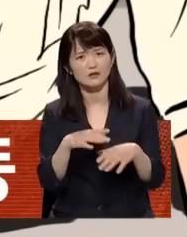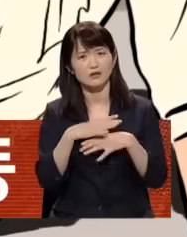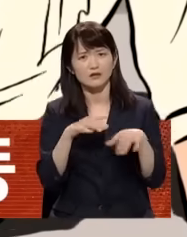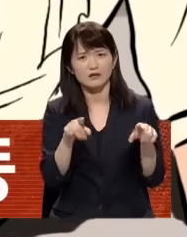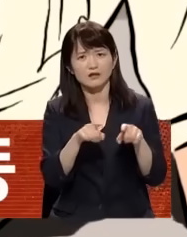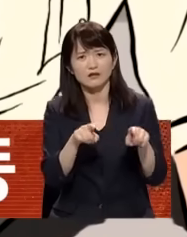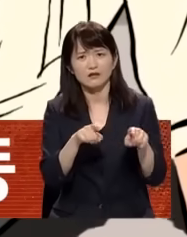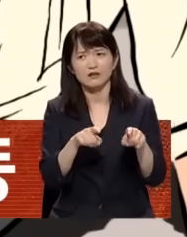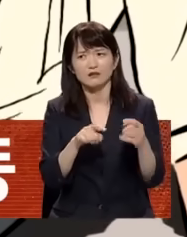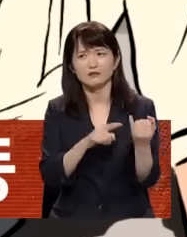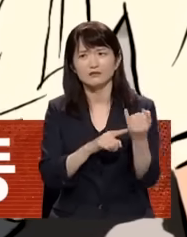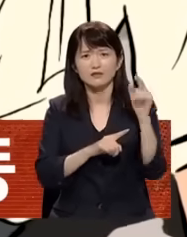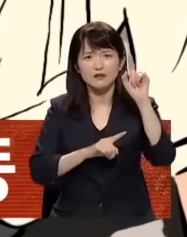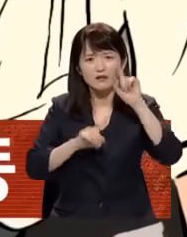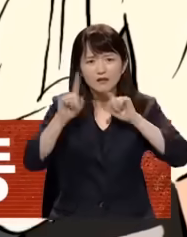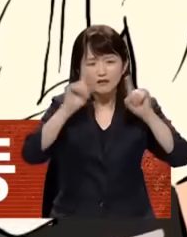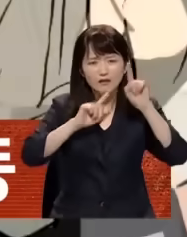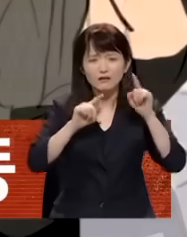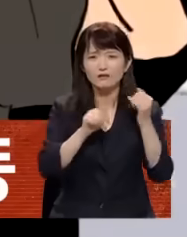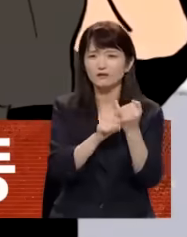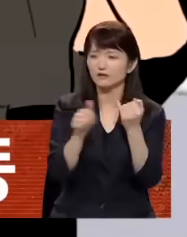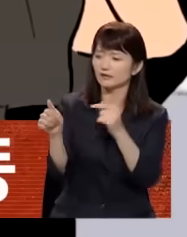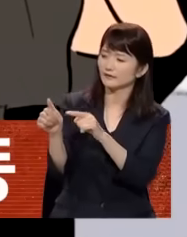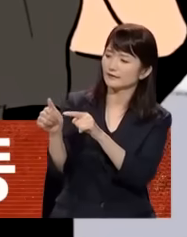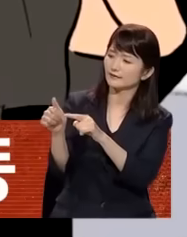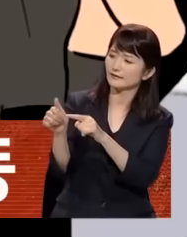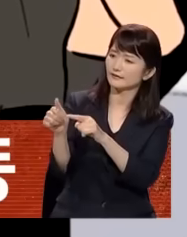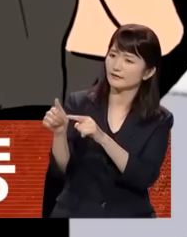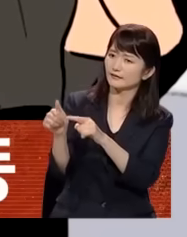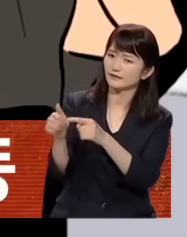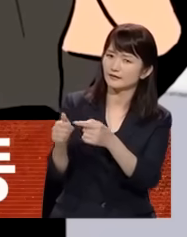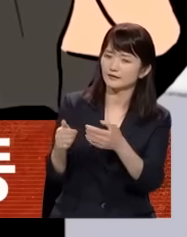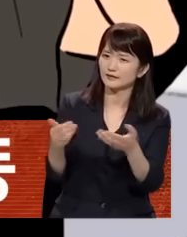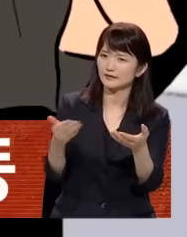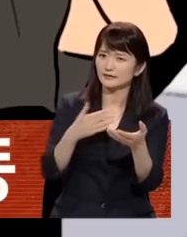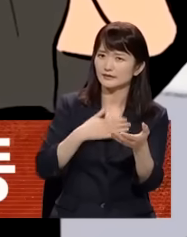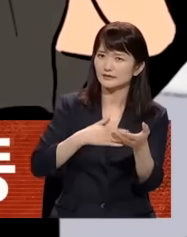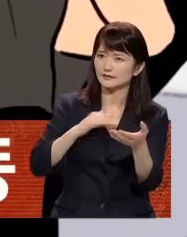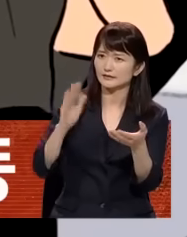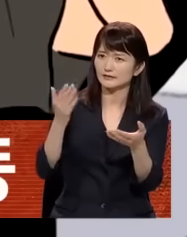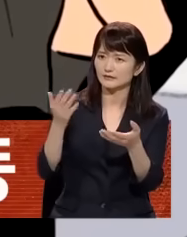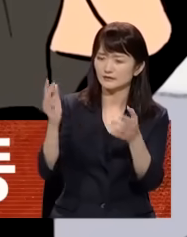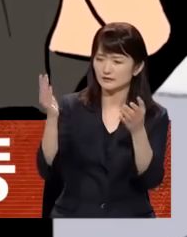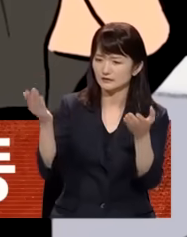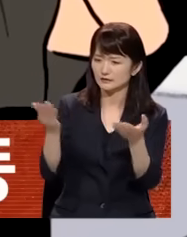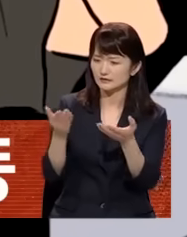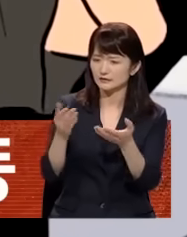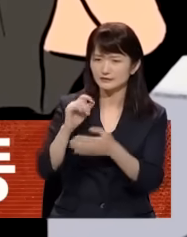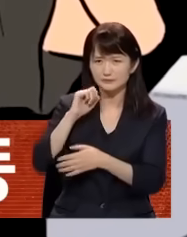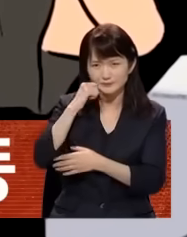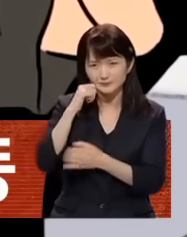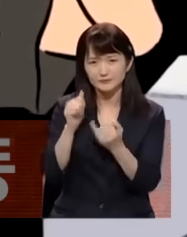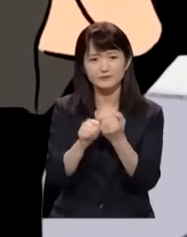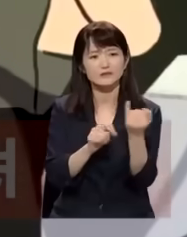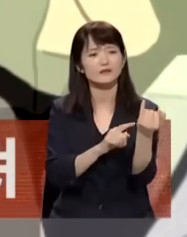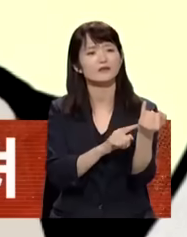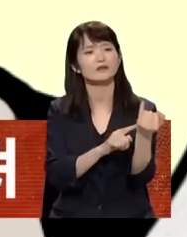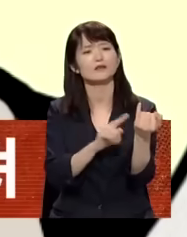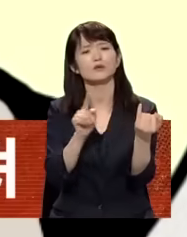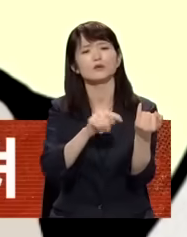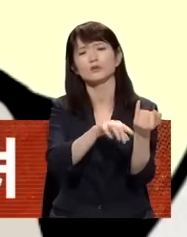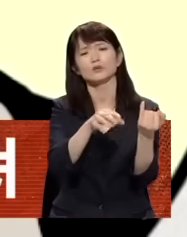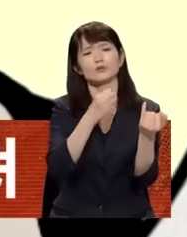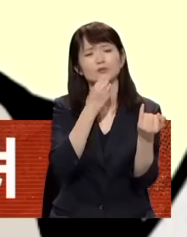저렇게 다치고 난 다음에도 남성이 혹시나 이런 일을 알려지면 그 직장 생활이 어려 워질까 봐이 여성은 어디에도 말